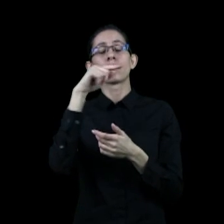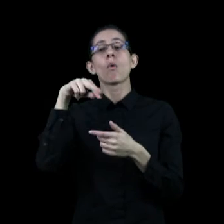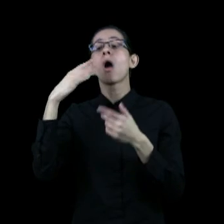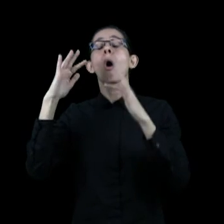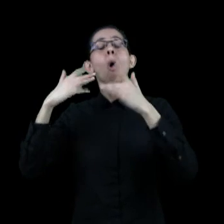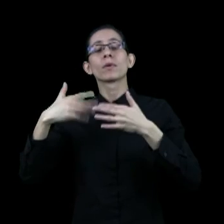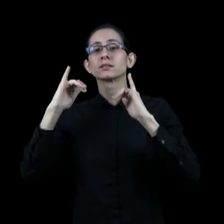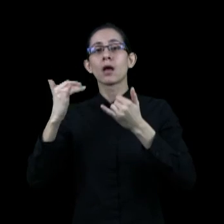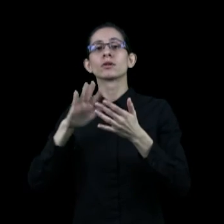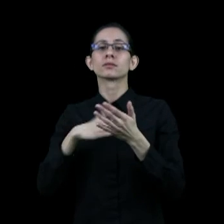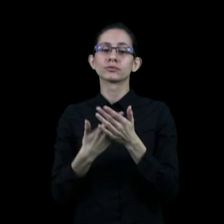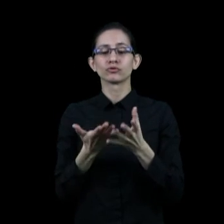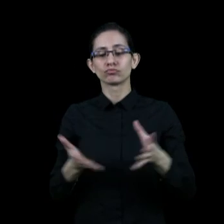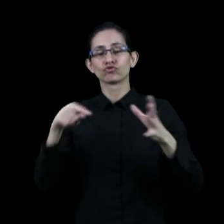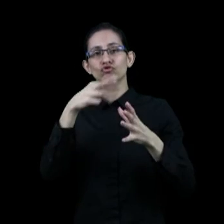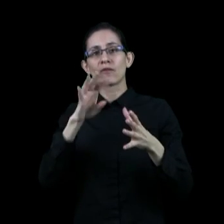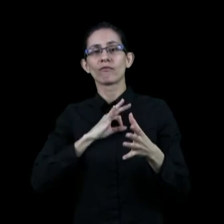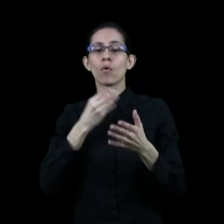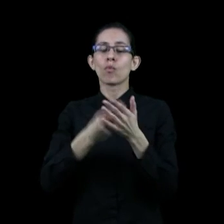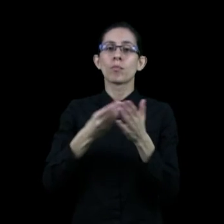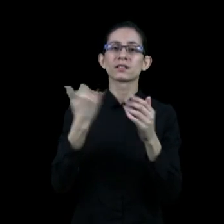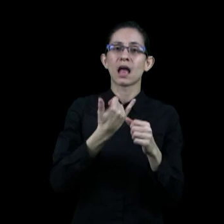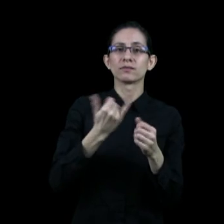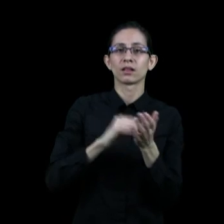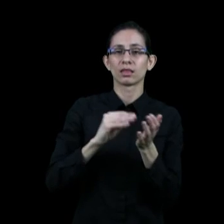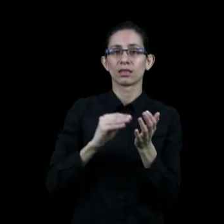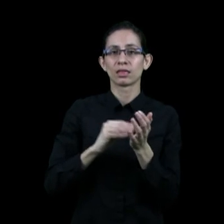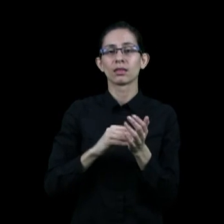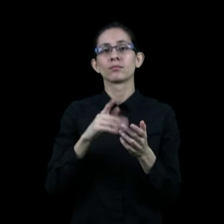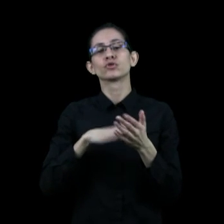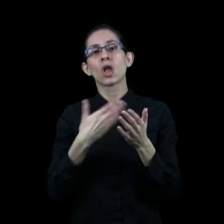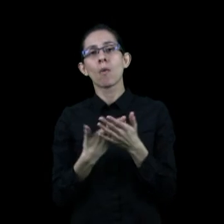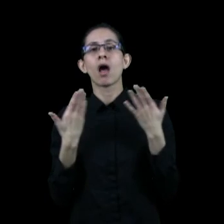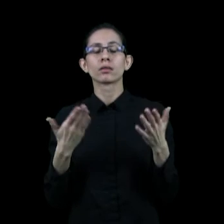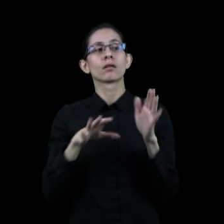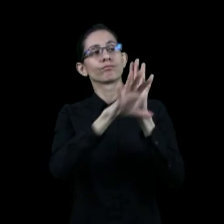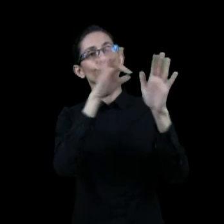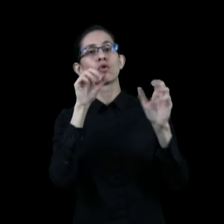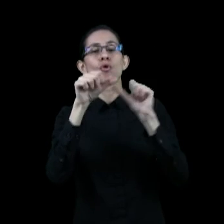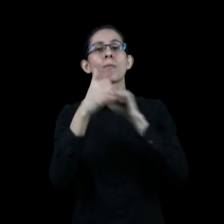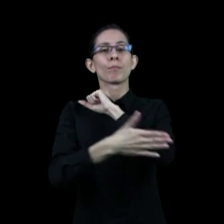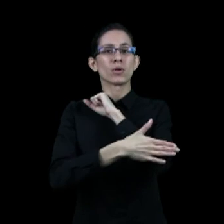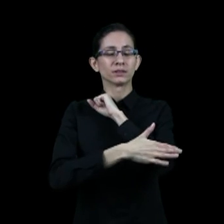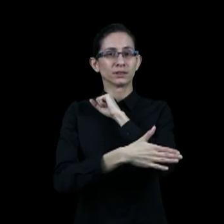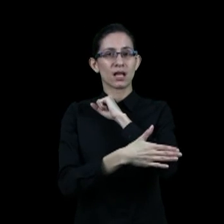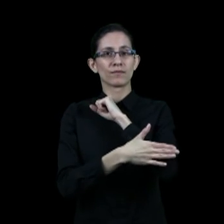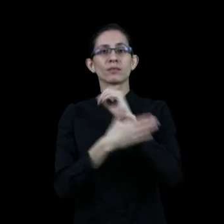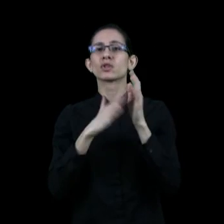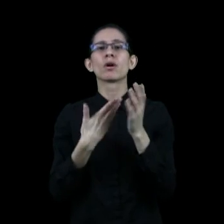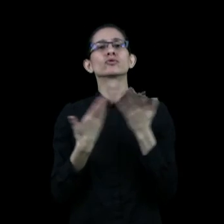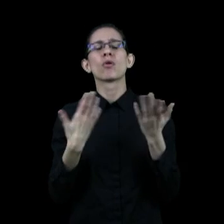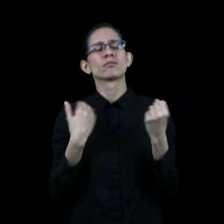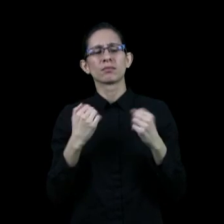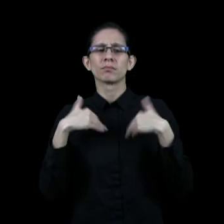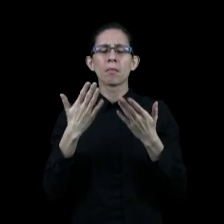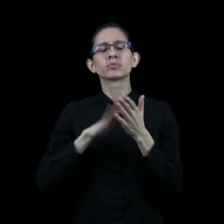skupiamy się na CPI-U, konsumuje tylko dwie rzeczy. Chociaż oczywiście konsumujemy znacznie więcej. Ale